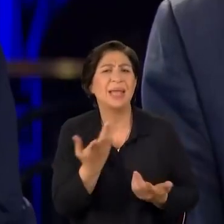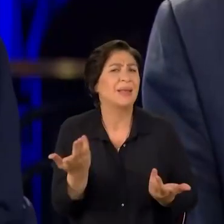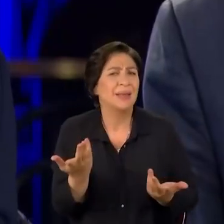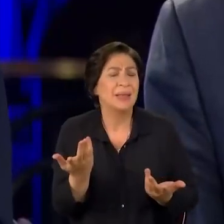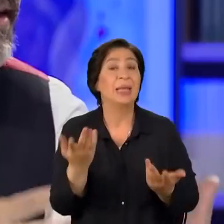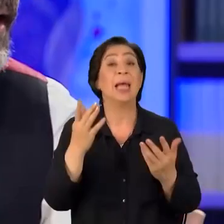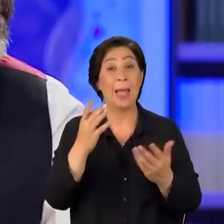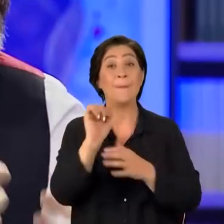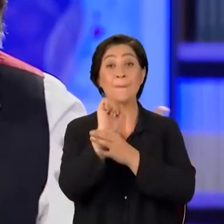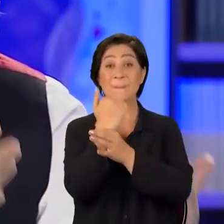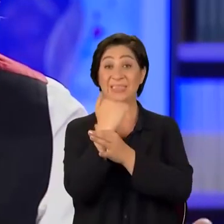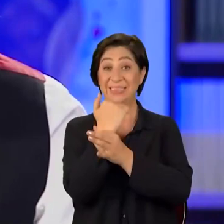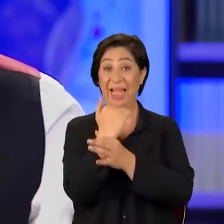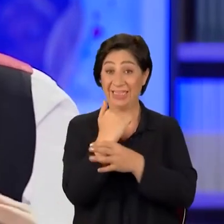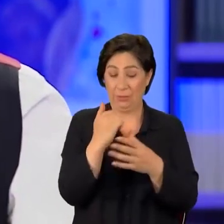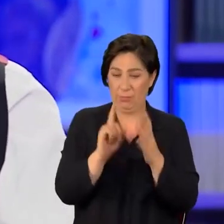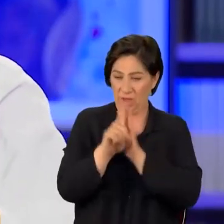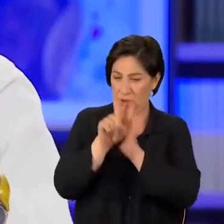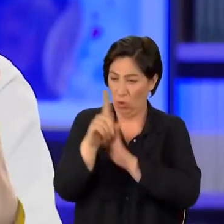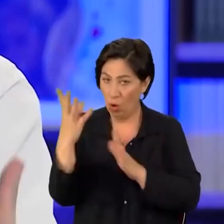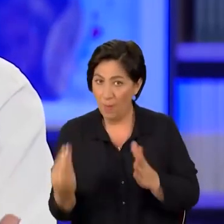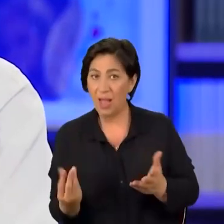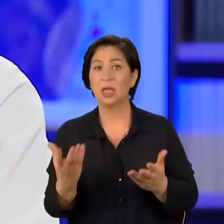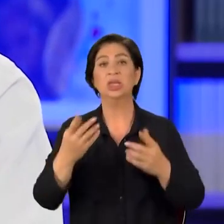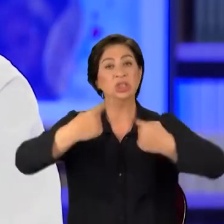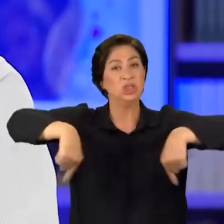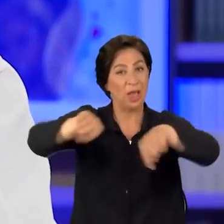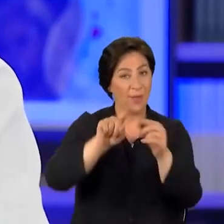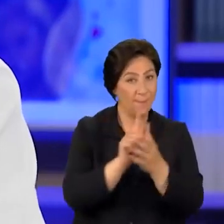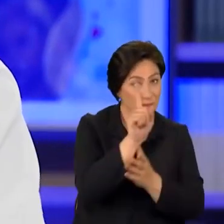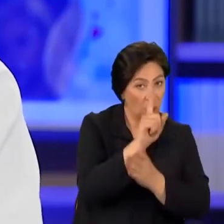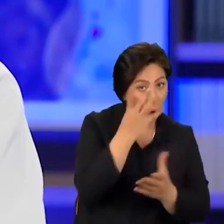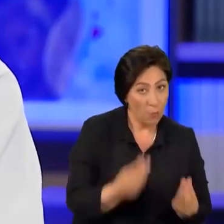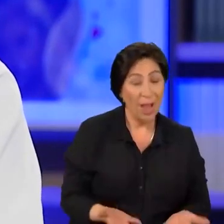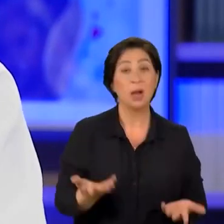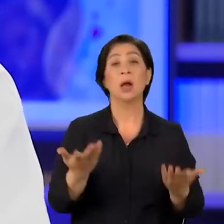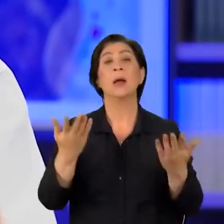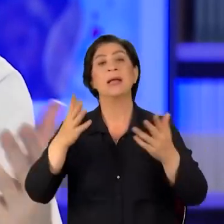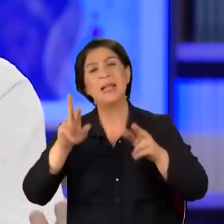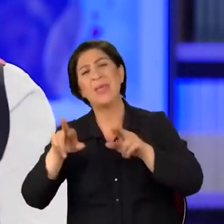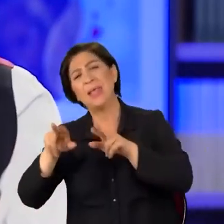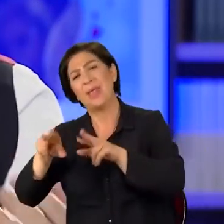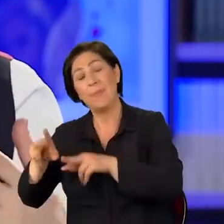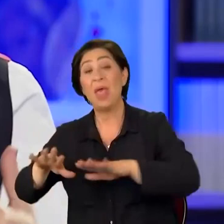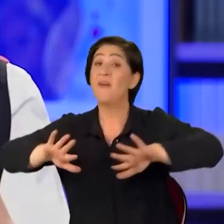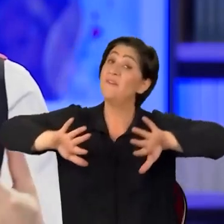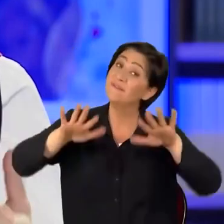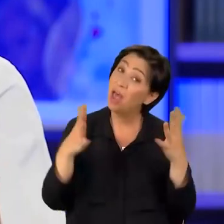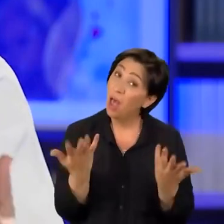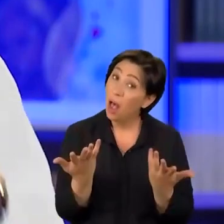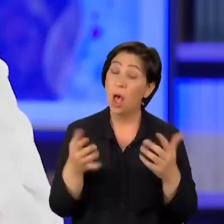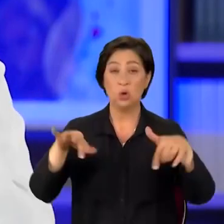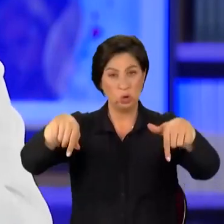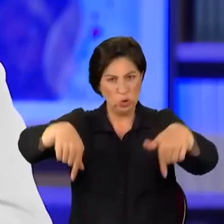Yani işte meslekte başarılı olmak, çevrede başarılı olmak vesaire vesaire. Ya da şu